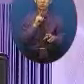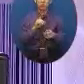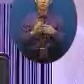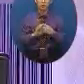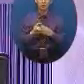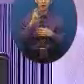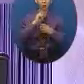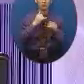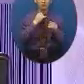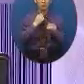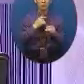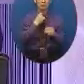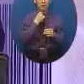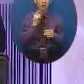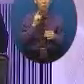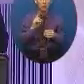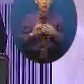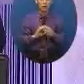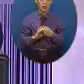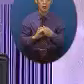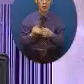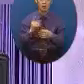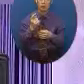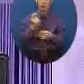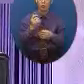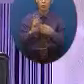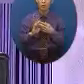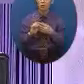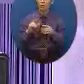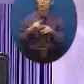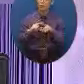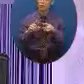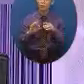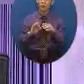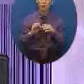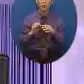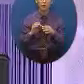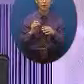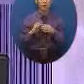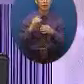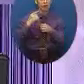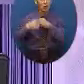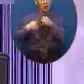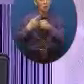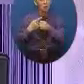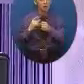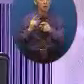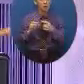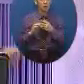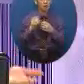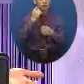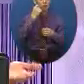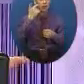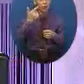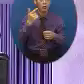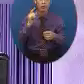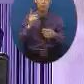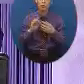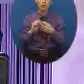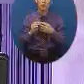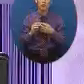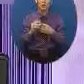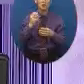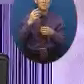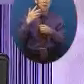우리가 가수로 데뷔하기 위해서 막 뭐 작게는 뭐 적게는 뭐 1년, 뭐 6개월,